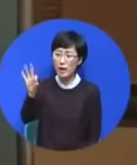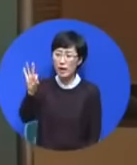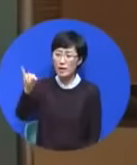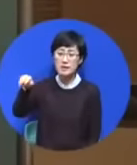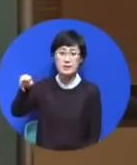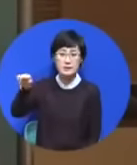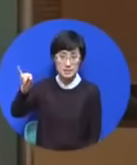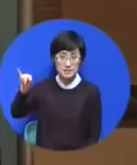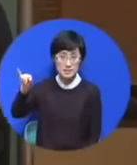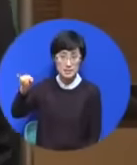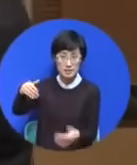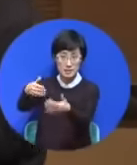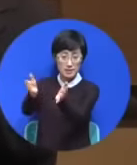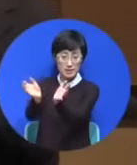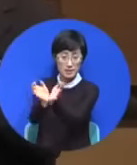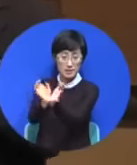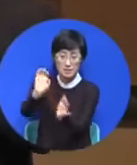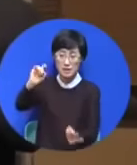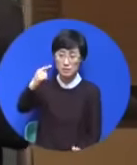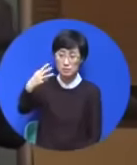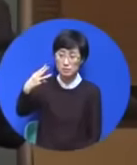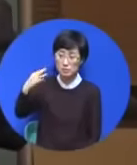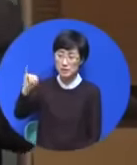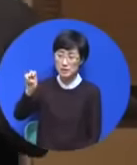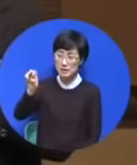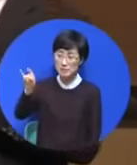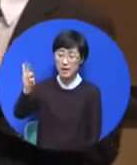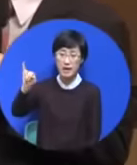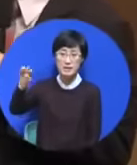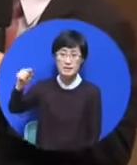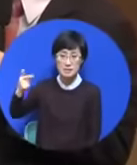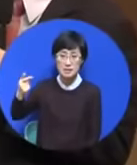큰일났 16장 19장에 다 빠져